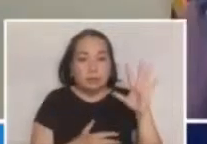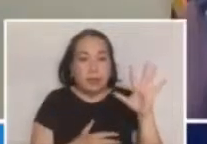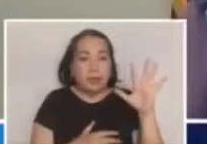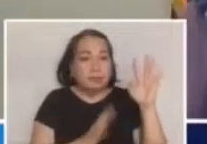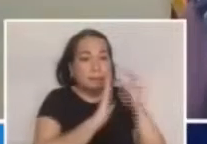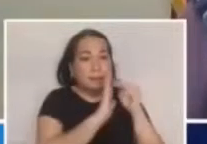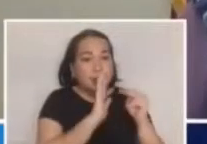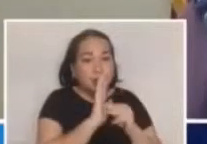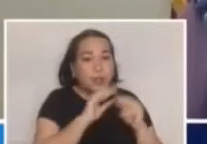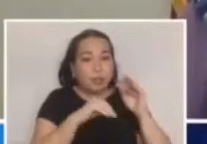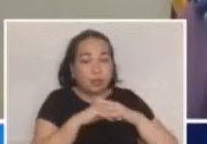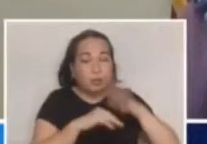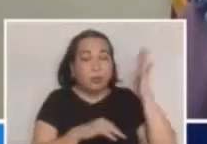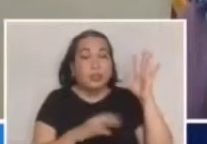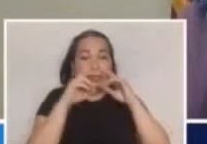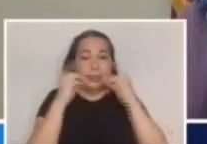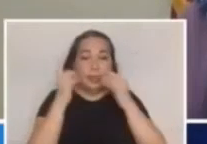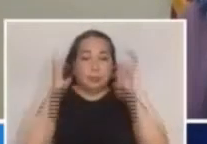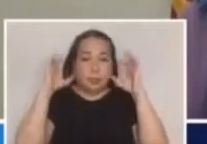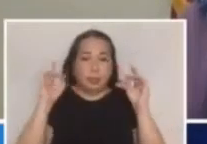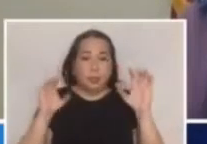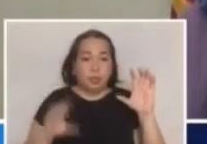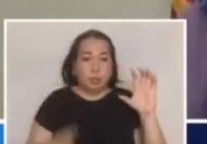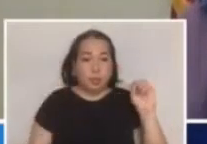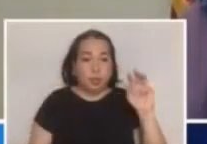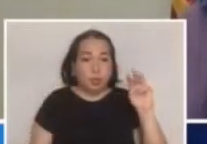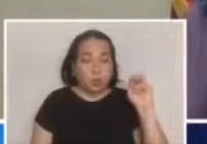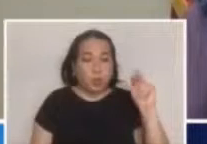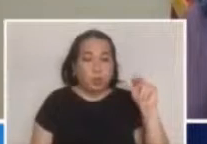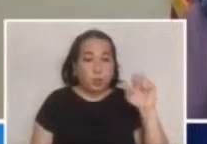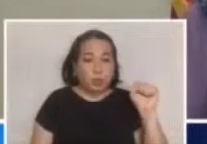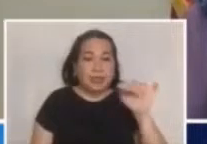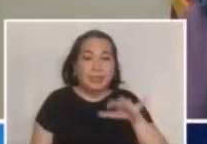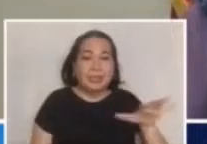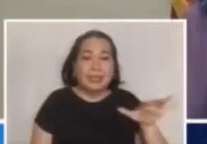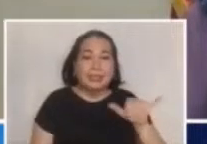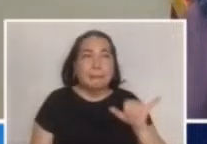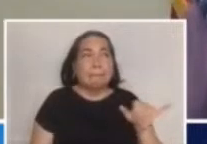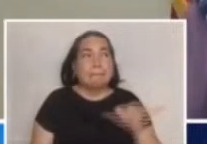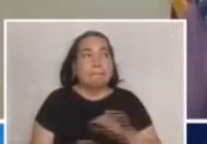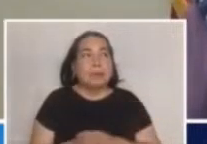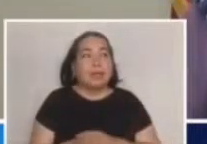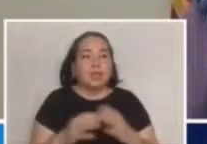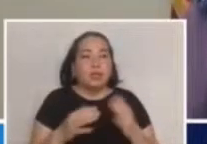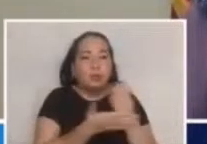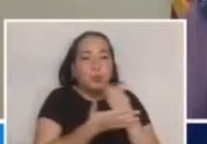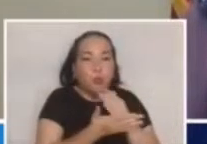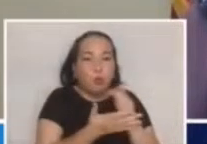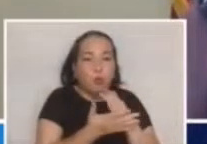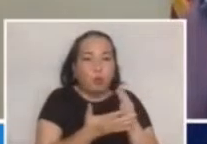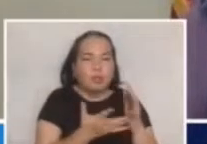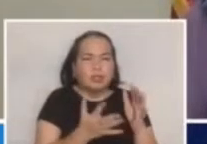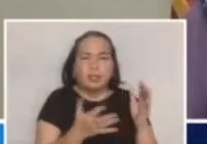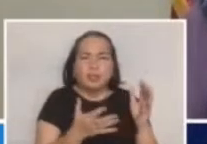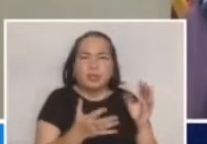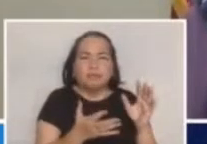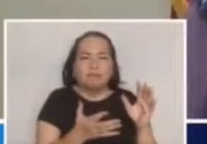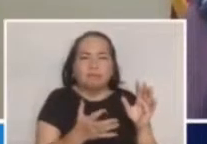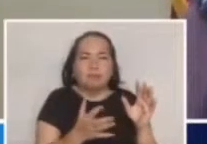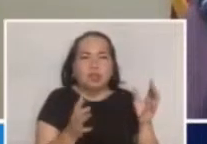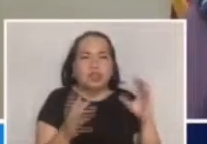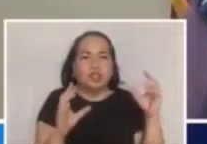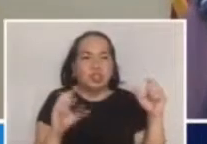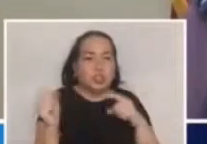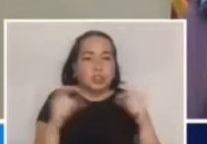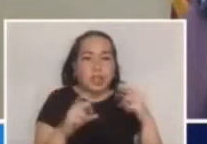papel. Ang cellphone, malaki ang papel. Hindi lamang yung kailan may laptop ka, pwede magagamit ang cellphone. Kaya